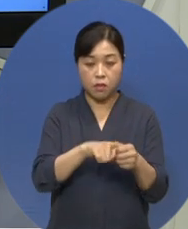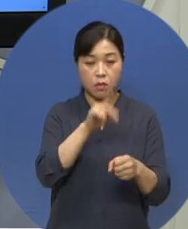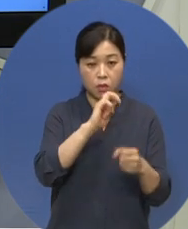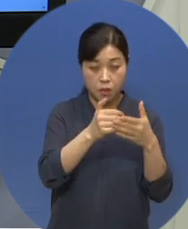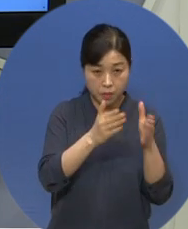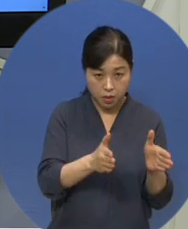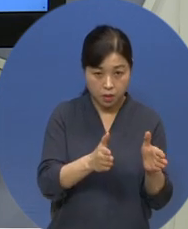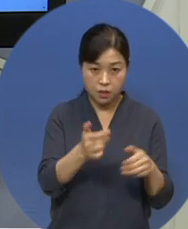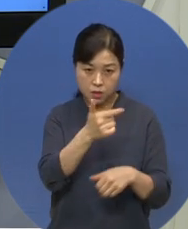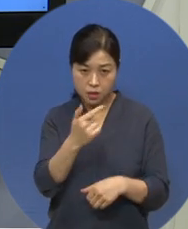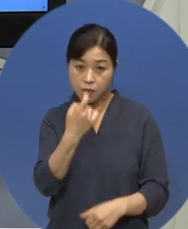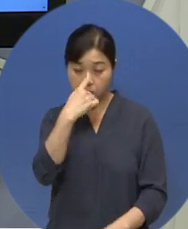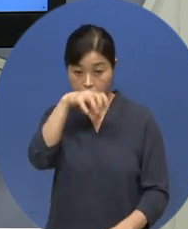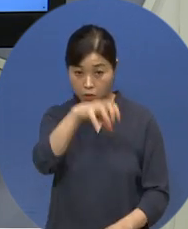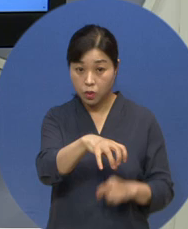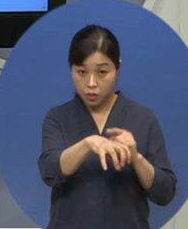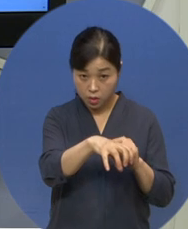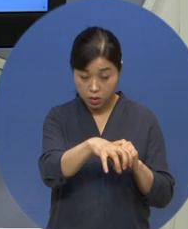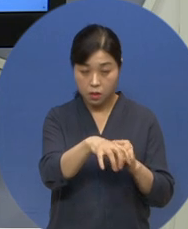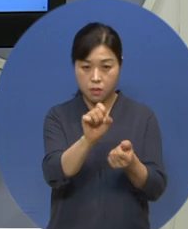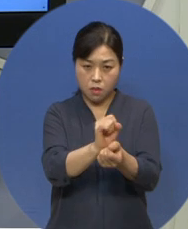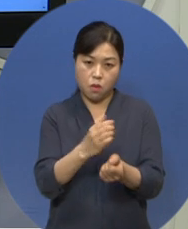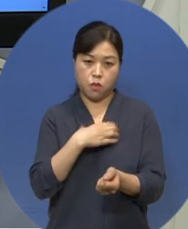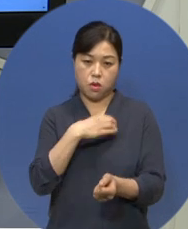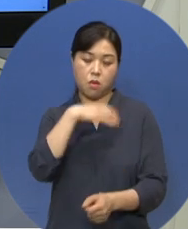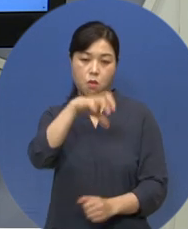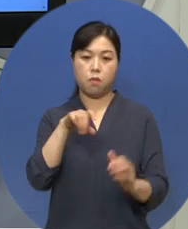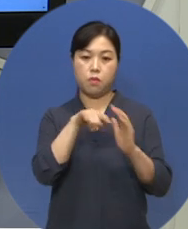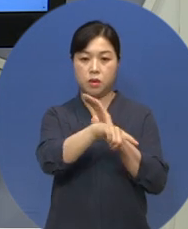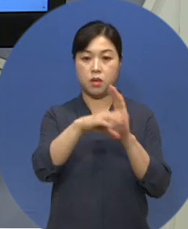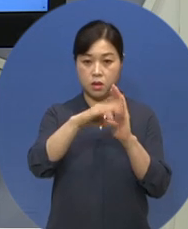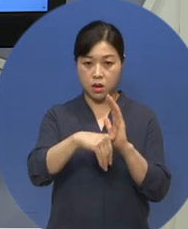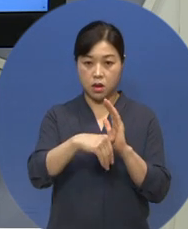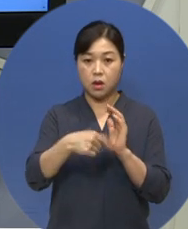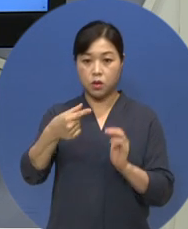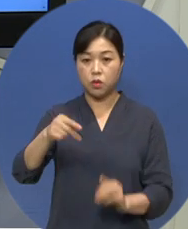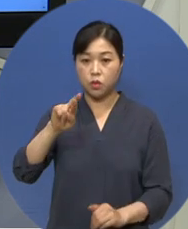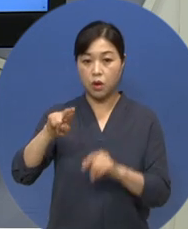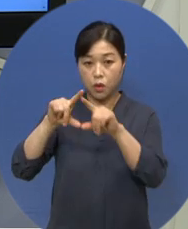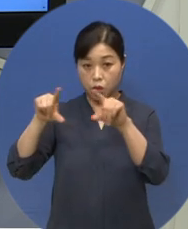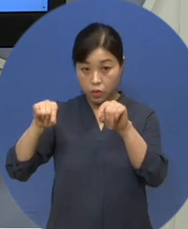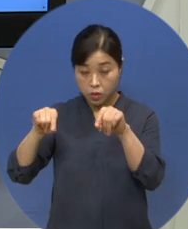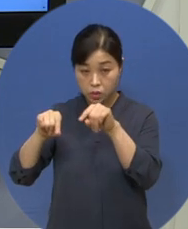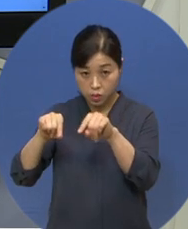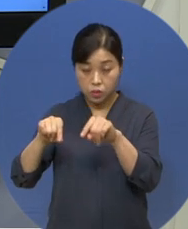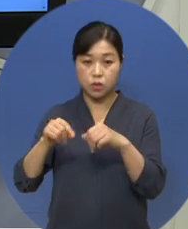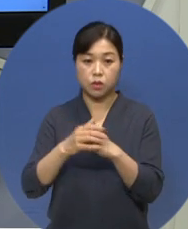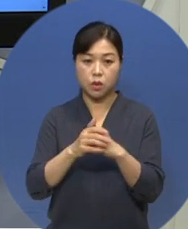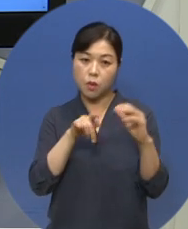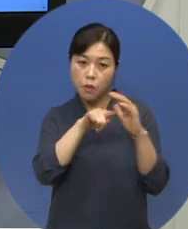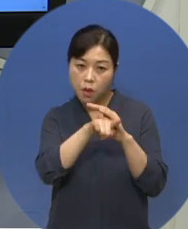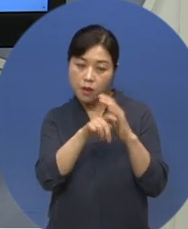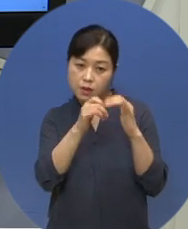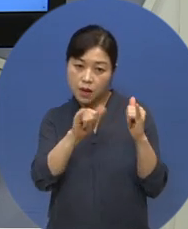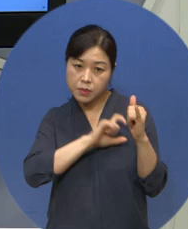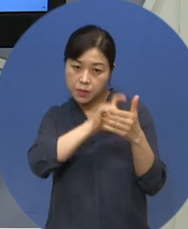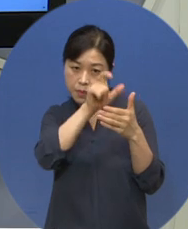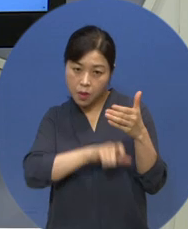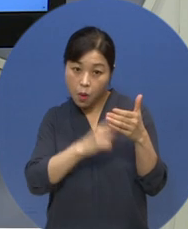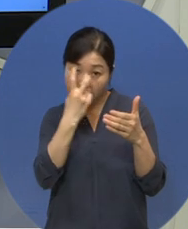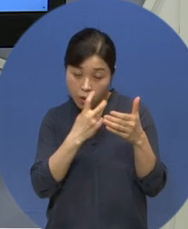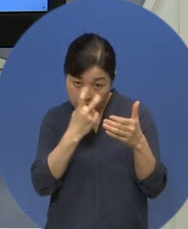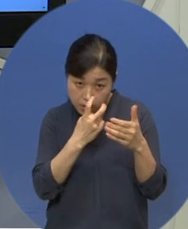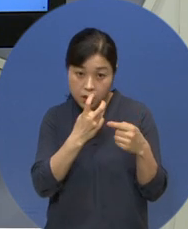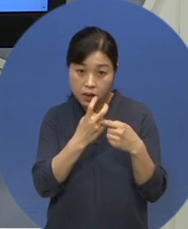과 대형 학원 등 고위험 시설 이용시 qr 코드를 활용해 수리 명부 등을 관리하는 전자 출입 명보